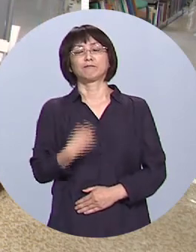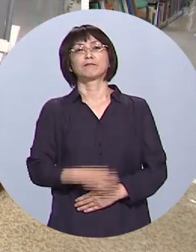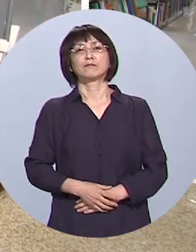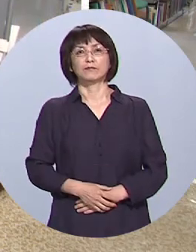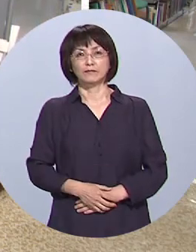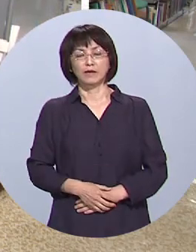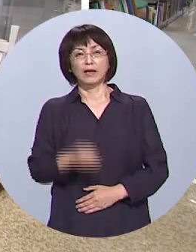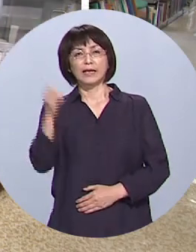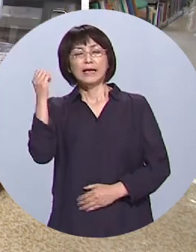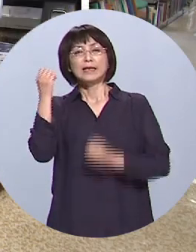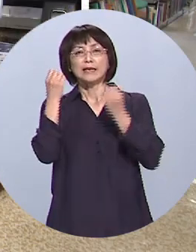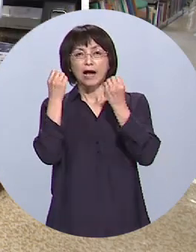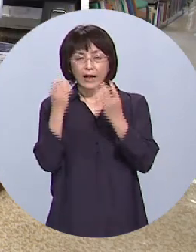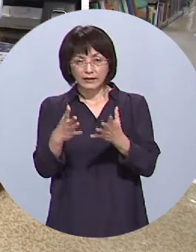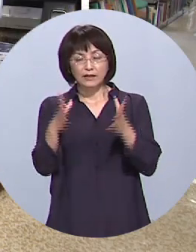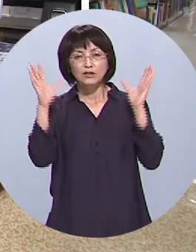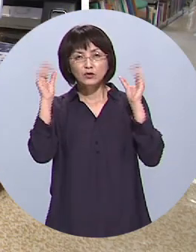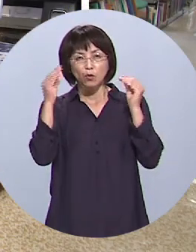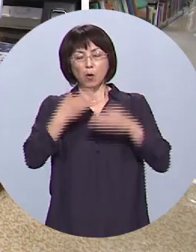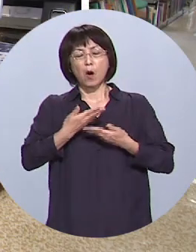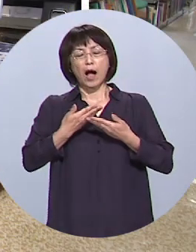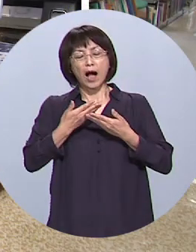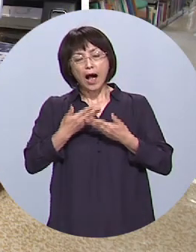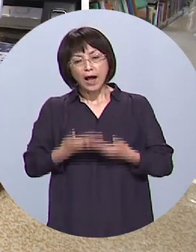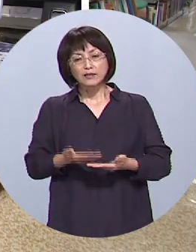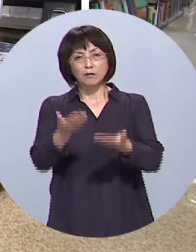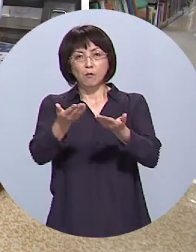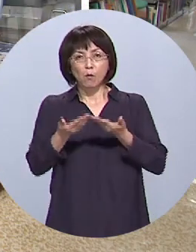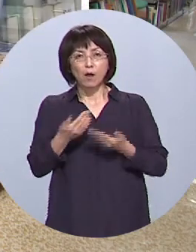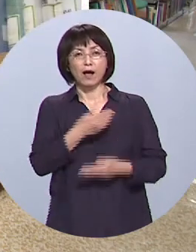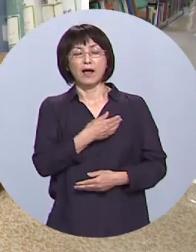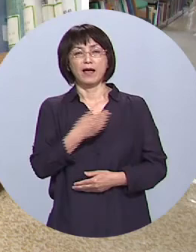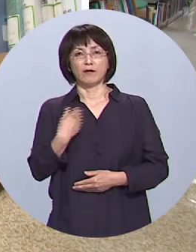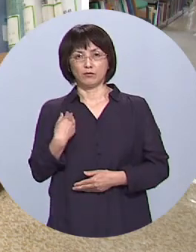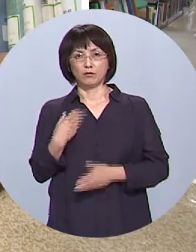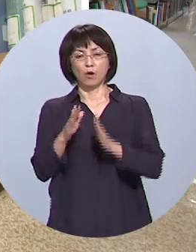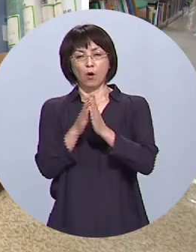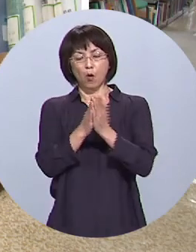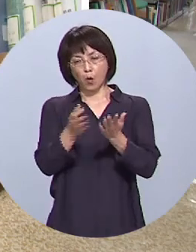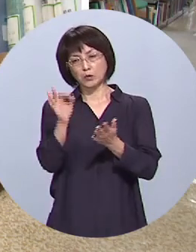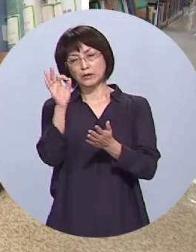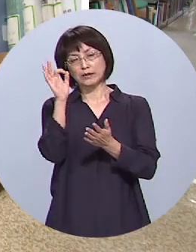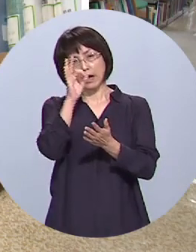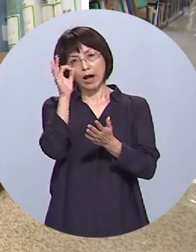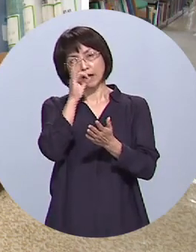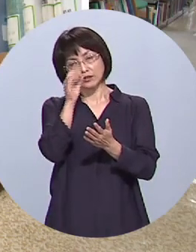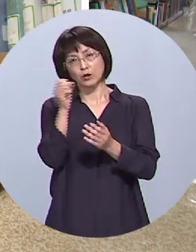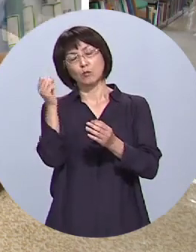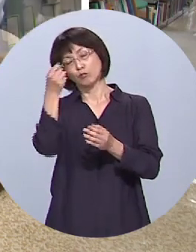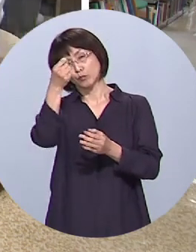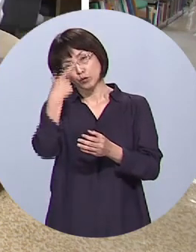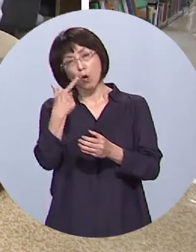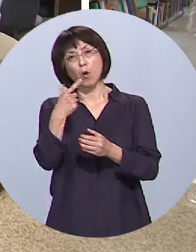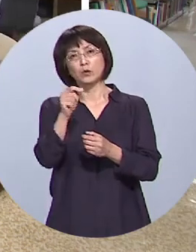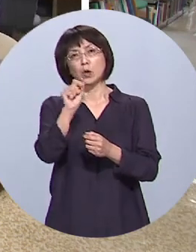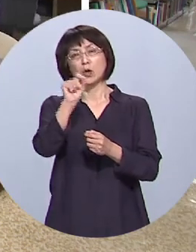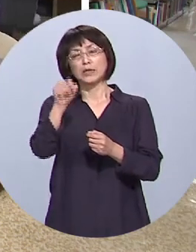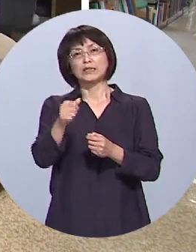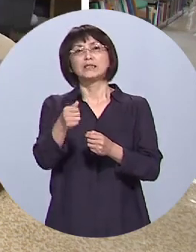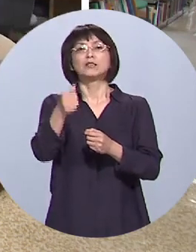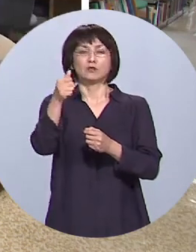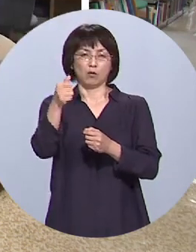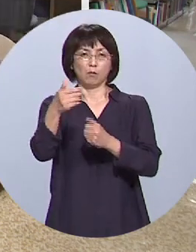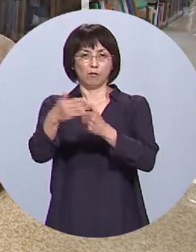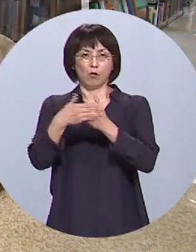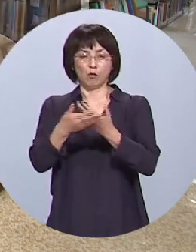最新の情報を安心して得られる豊富なデータベースと本探しのプロ司書による情報の提供、 あな